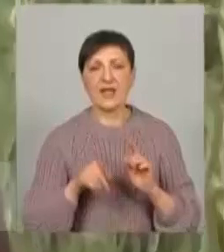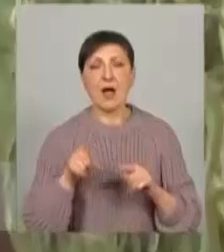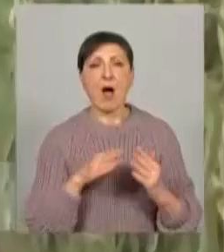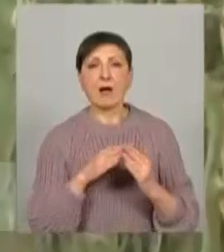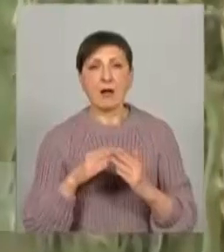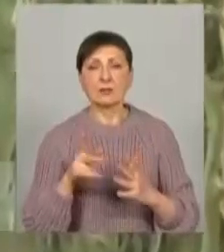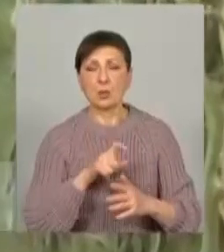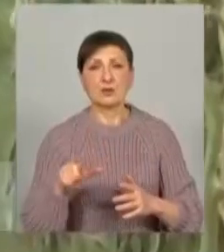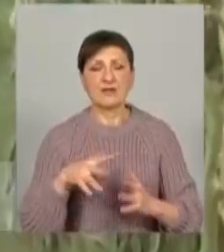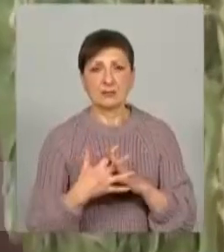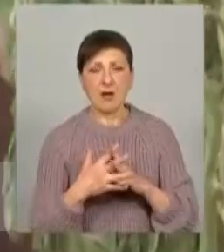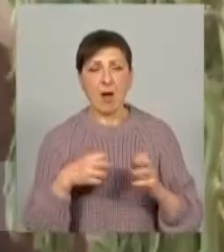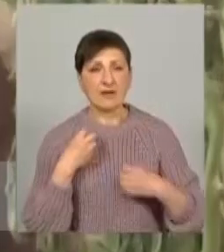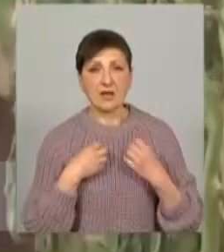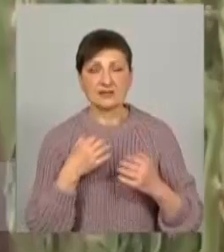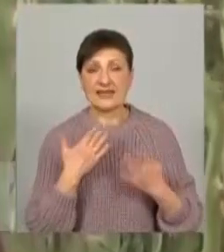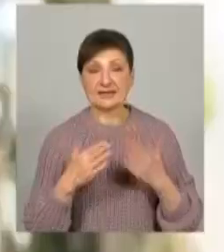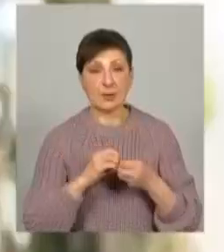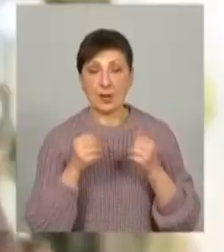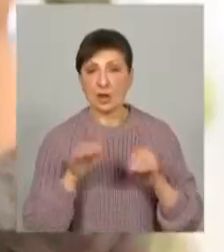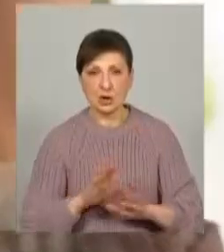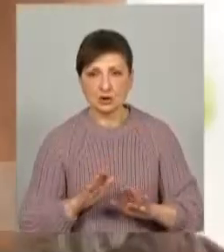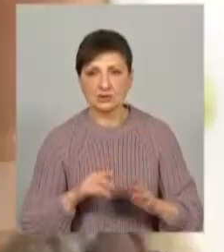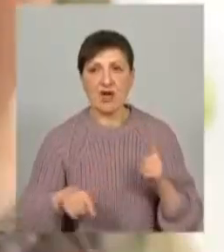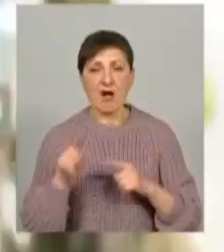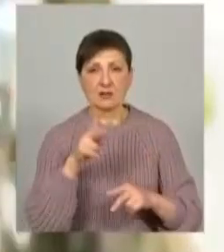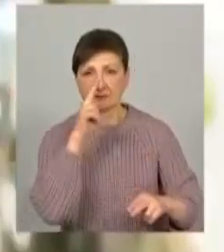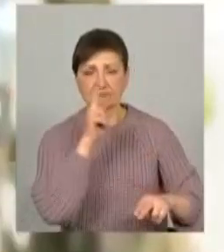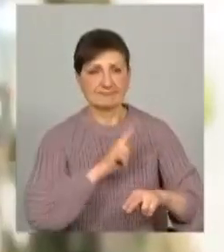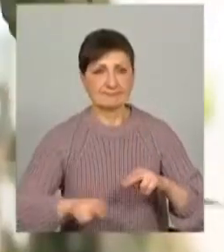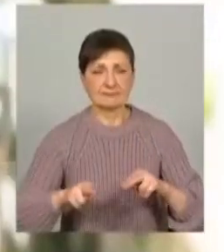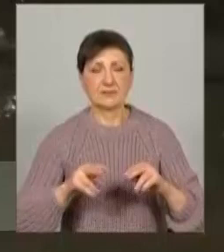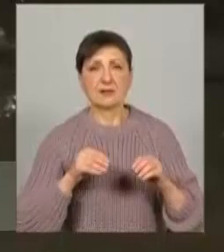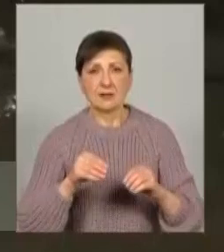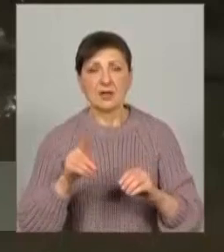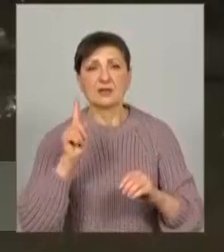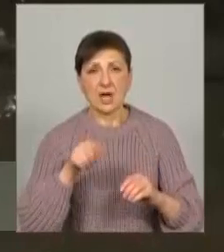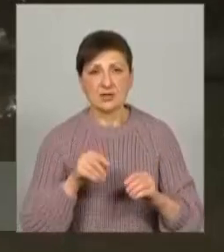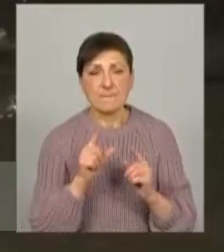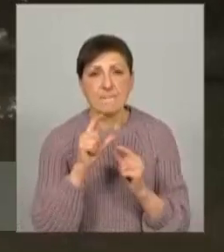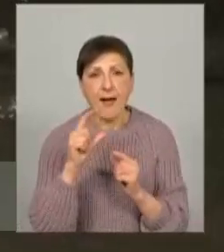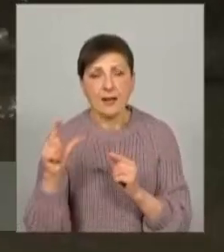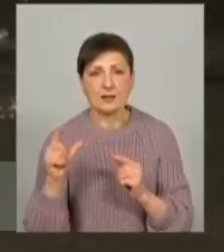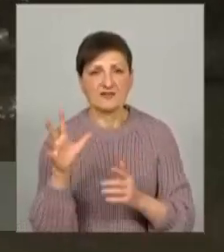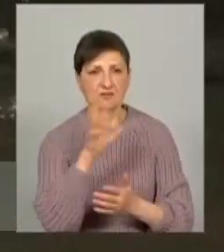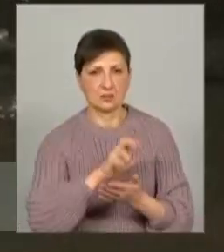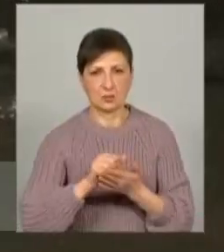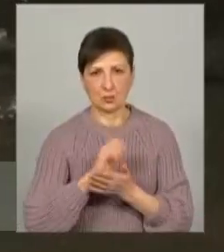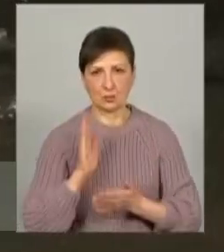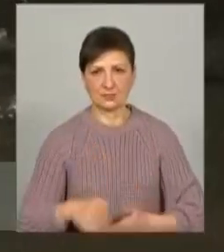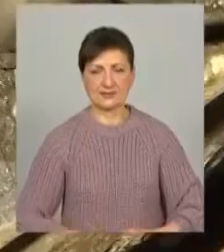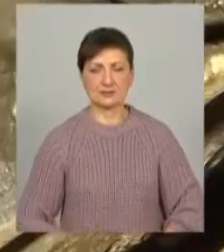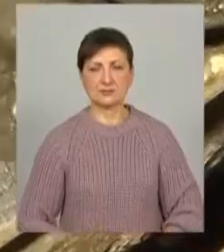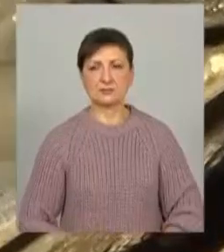агрария опасаются Если в ближайшее время проблема не решится то они лишатся не только урожая но и саженцев Максим Козлов Абзал